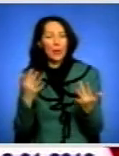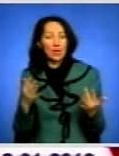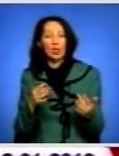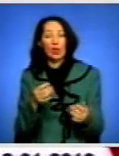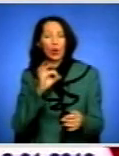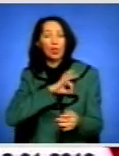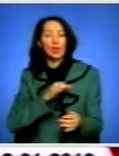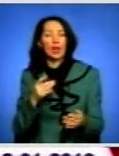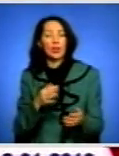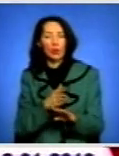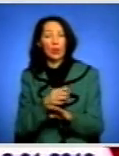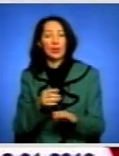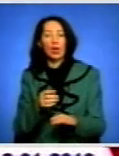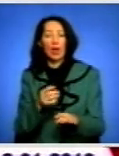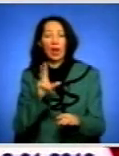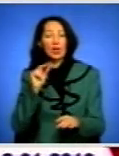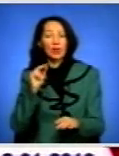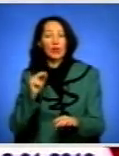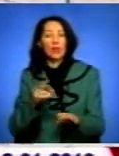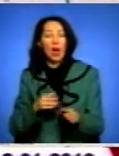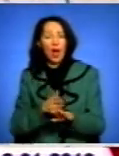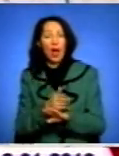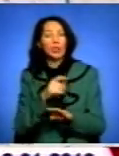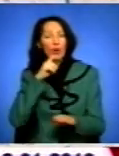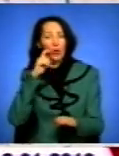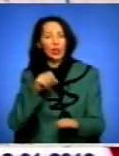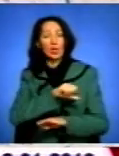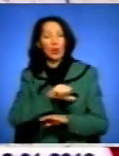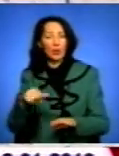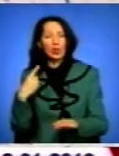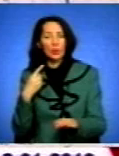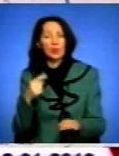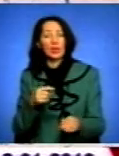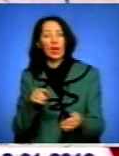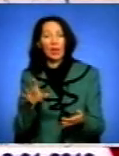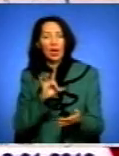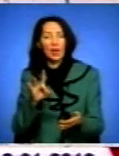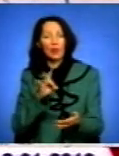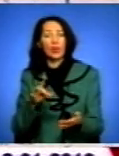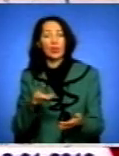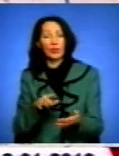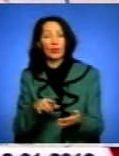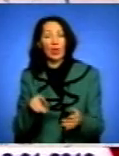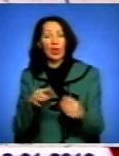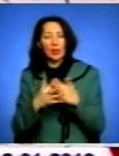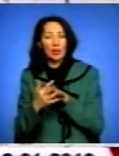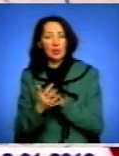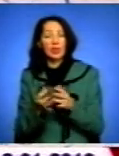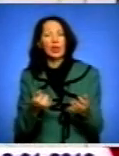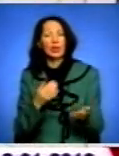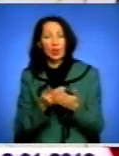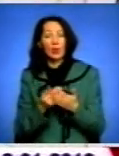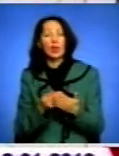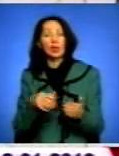Цифрова карта України, кордони держави, межі областей, районів і населених пунктів. Якщо ввести кадастровий номер ділянки, можна побачити